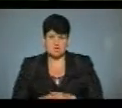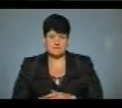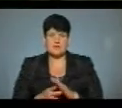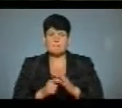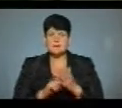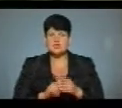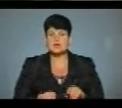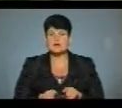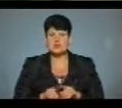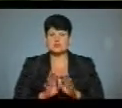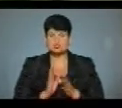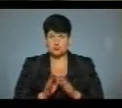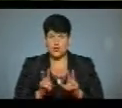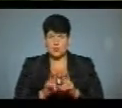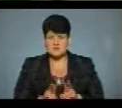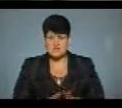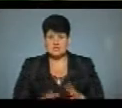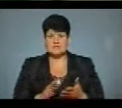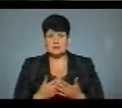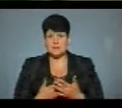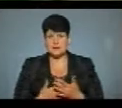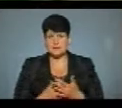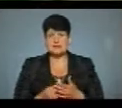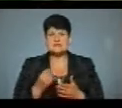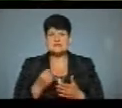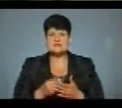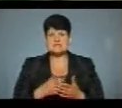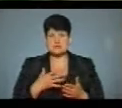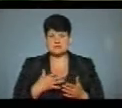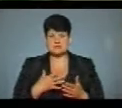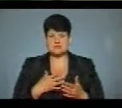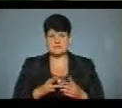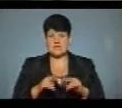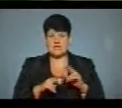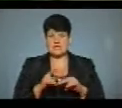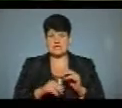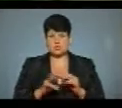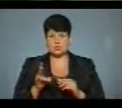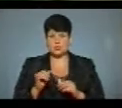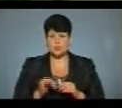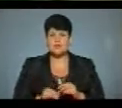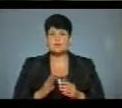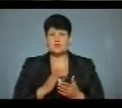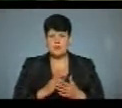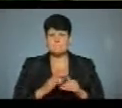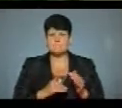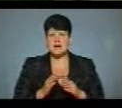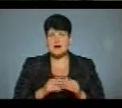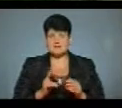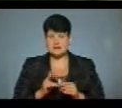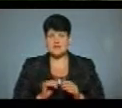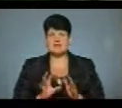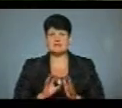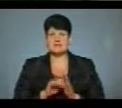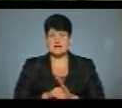приміщення також буде обстежене на предмет цінності архітектурної, тому що є така практика, як